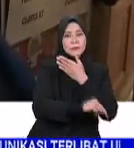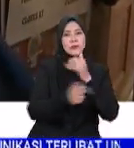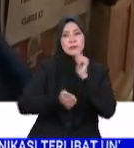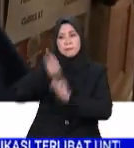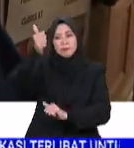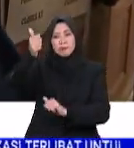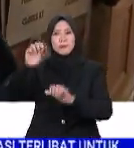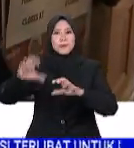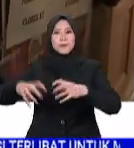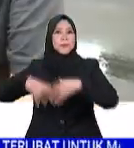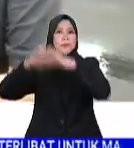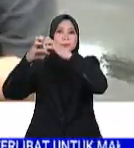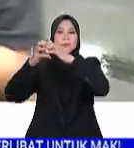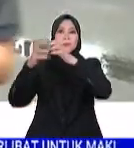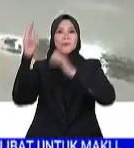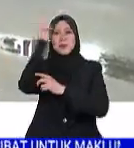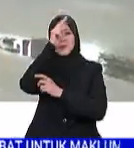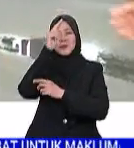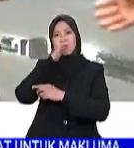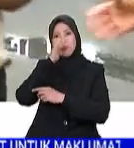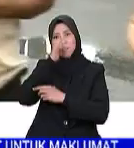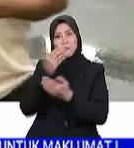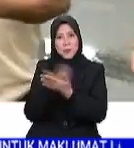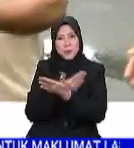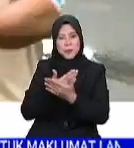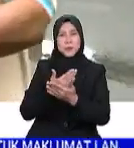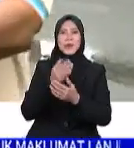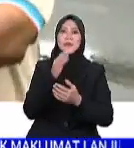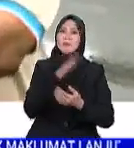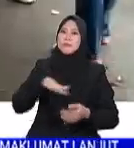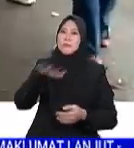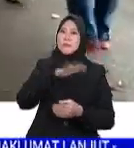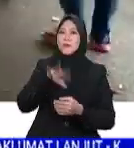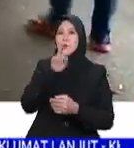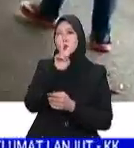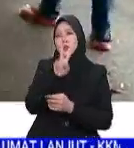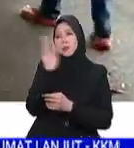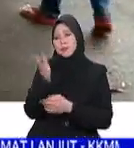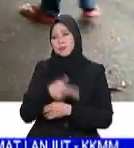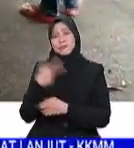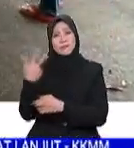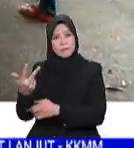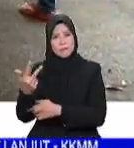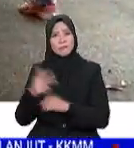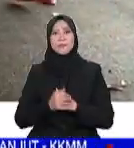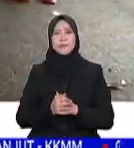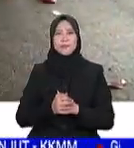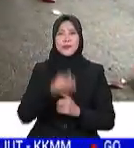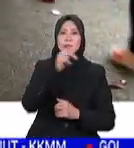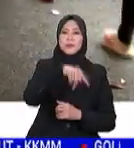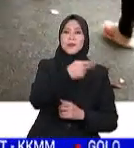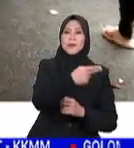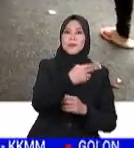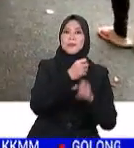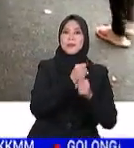berjaya membentuk Kerajaan Negeri Melaka yang baharu dengan majoriti 2/3. Pakatan Harapan pula